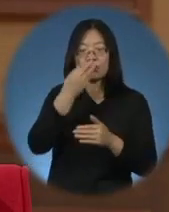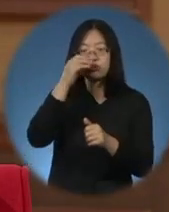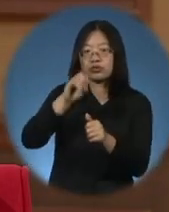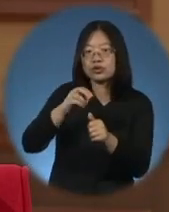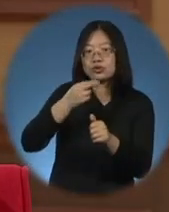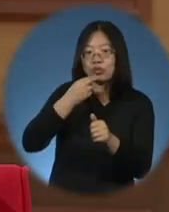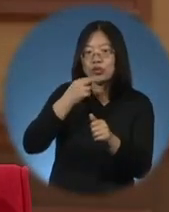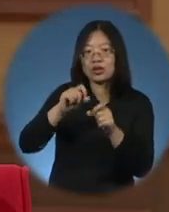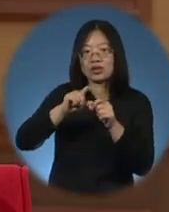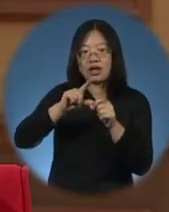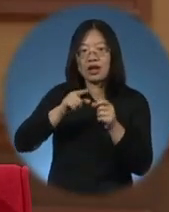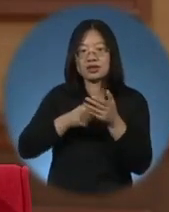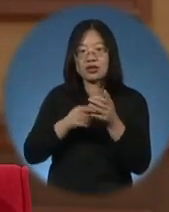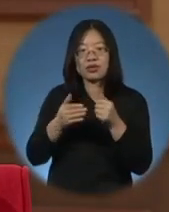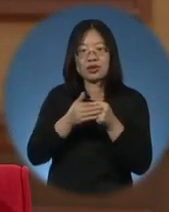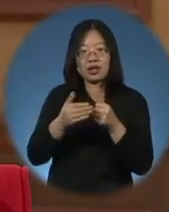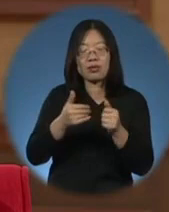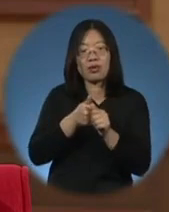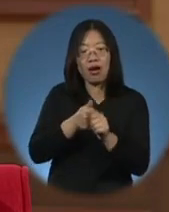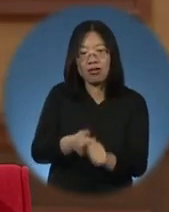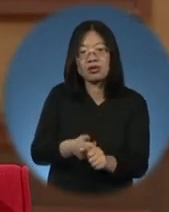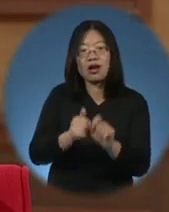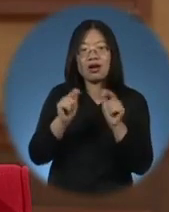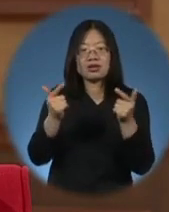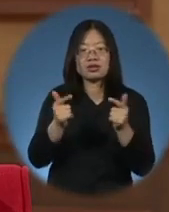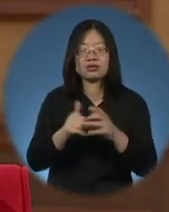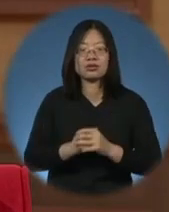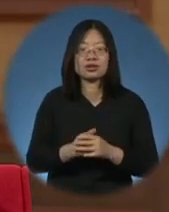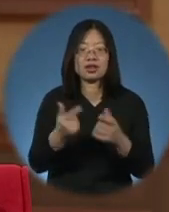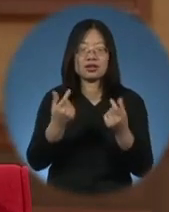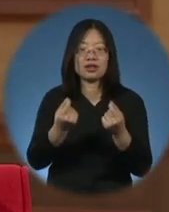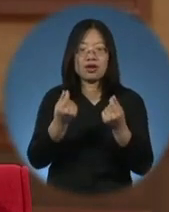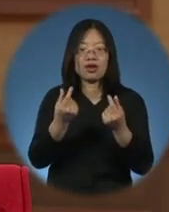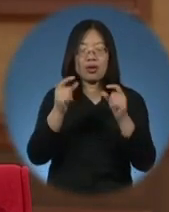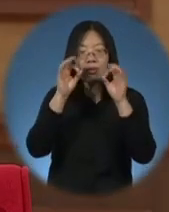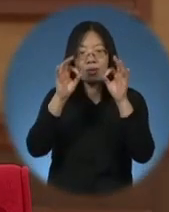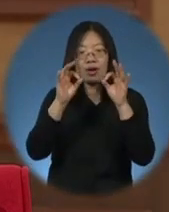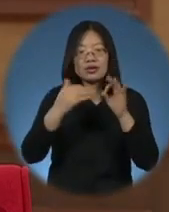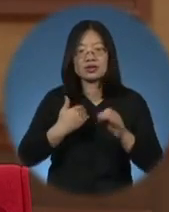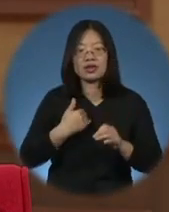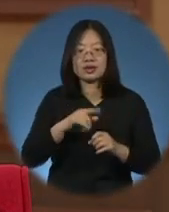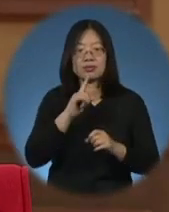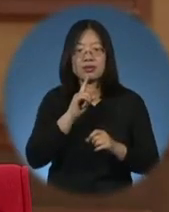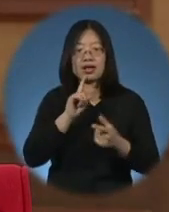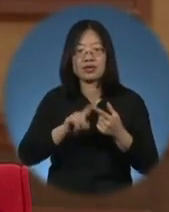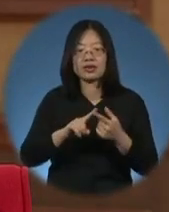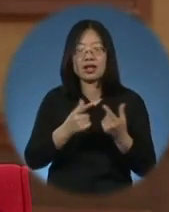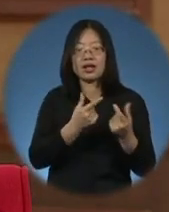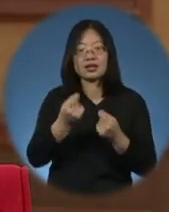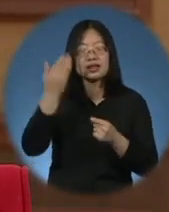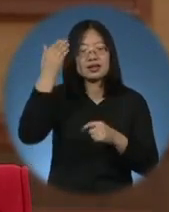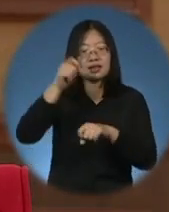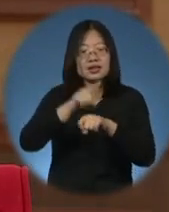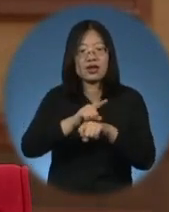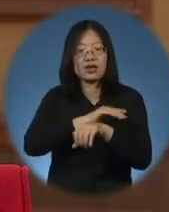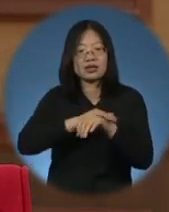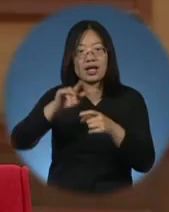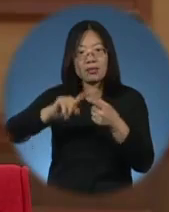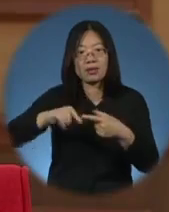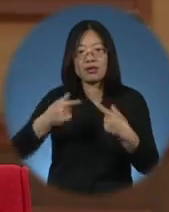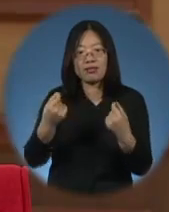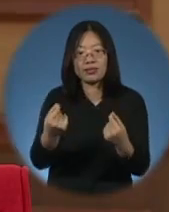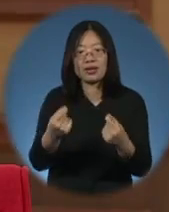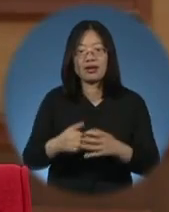않고요. 다수 의견이었다고 해서 다 따라가는 것도 아니고요. 그런 걸 보면은 저는 말씀드린 함께지성이라는 표현에 잘 맞는 것